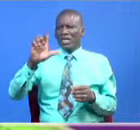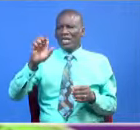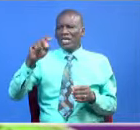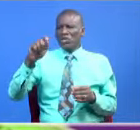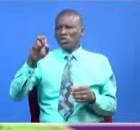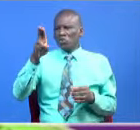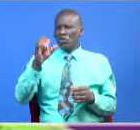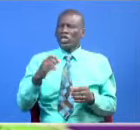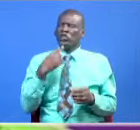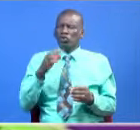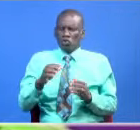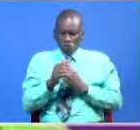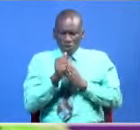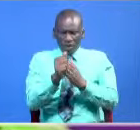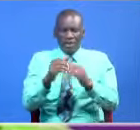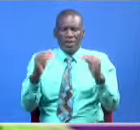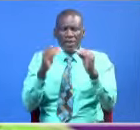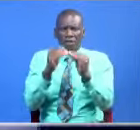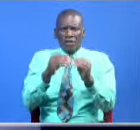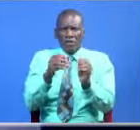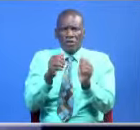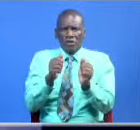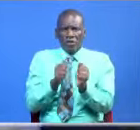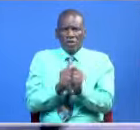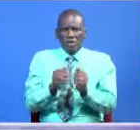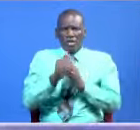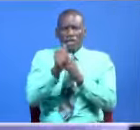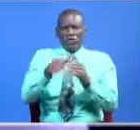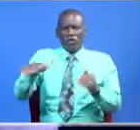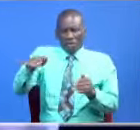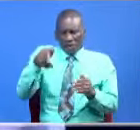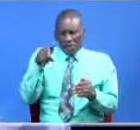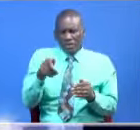na viongozi kutoka maeneo hayo. Ruth Sarmoi Chesenge, NTV.